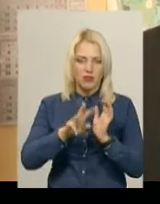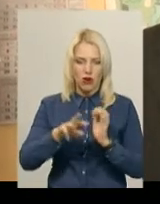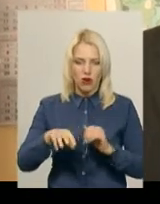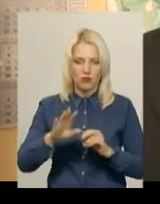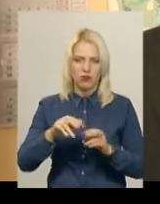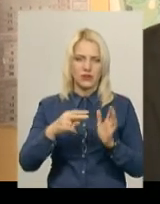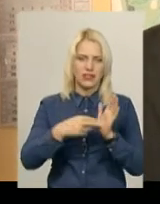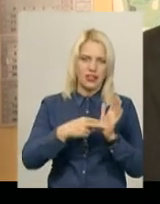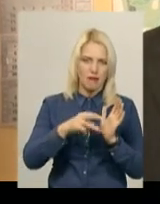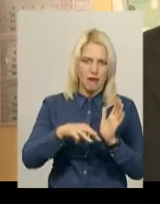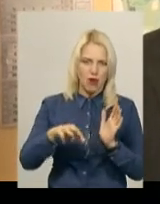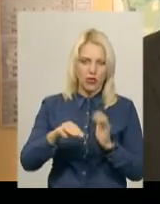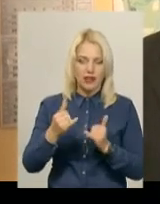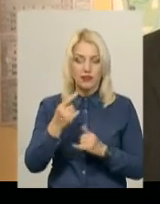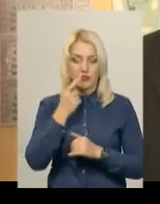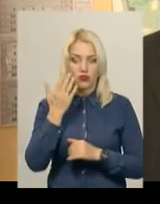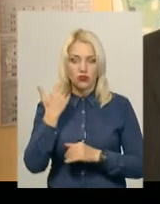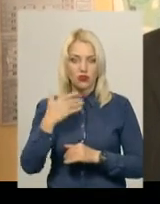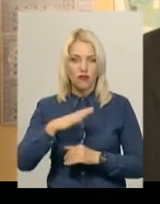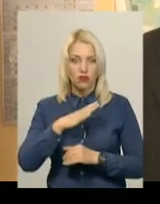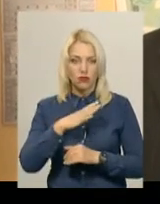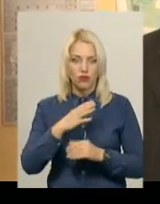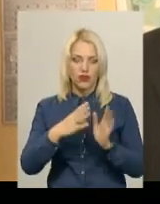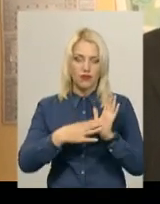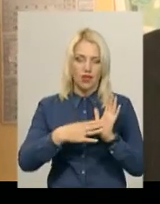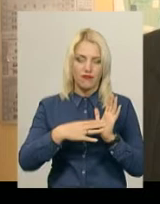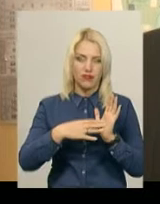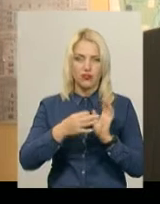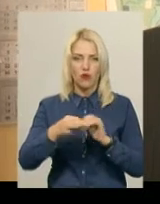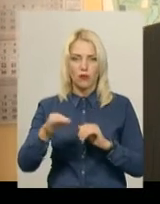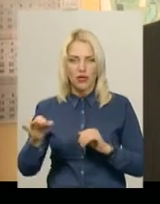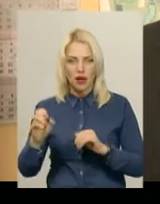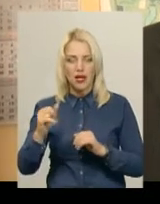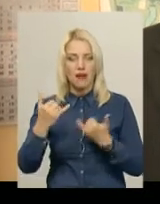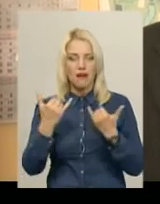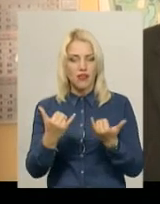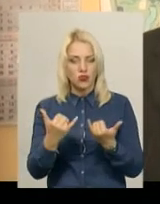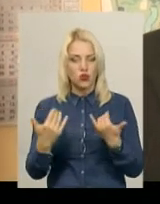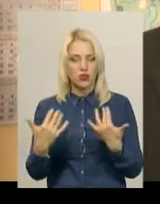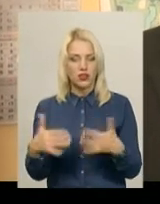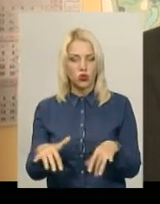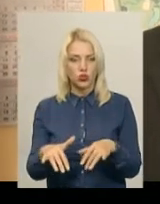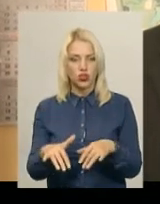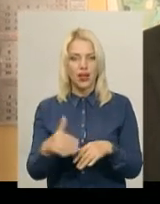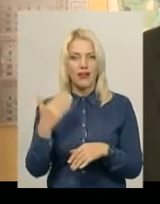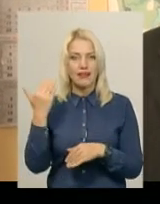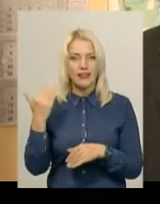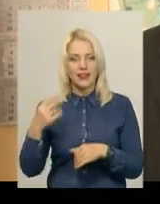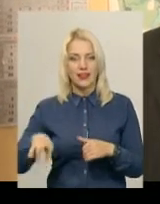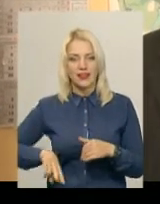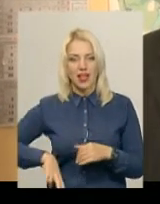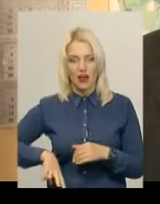7, зараз нещодавно був 9 з копійками, ну а на сьогодні вже їхній директор